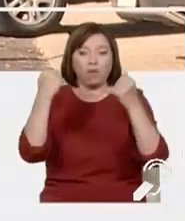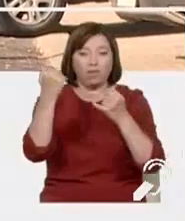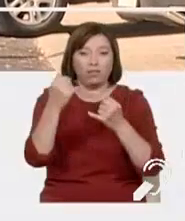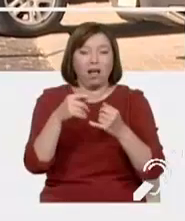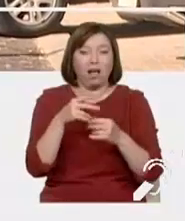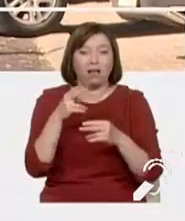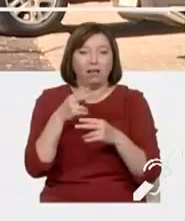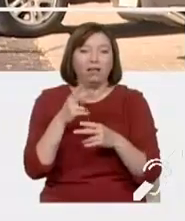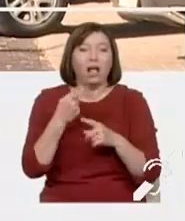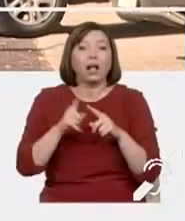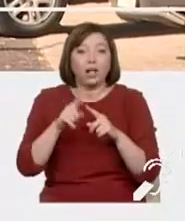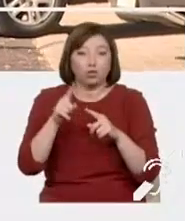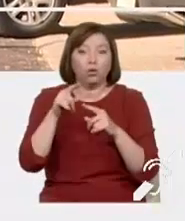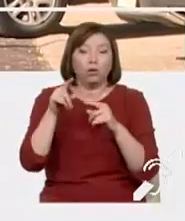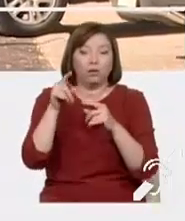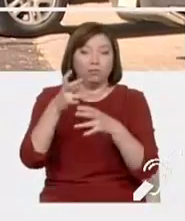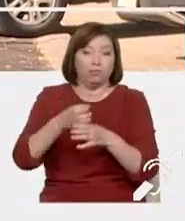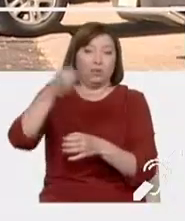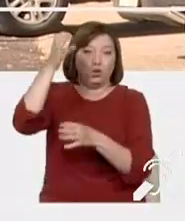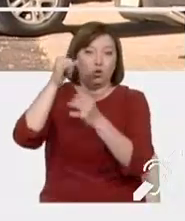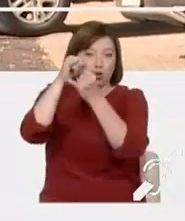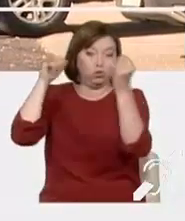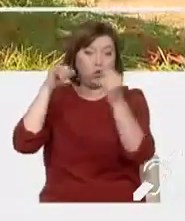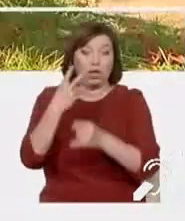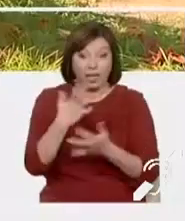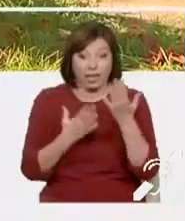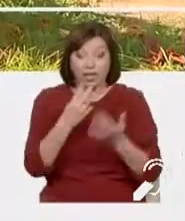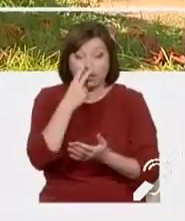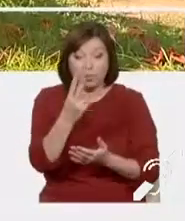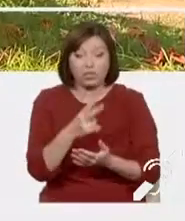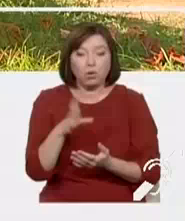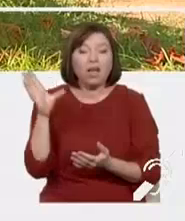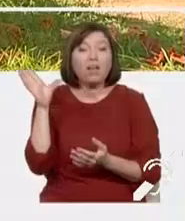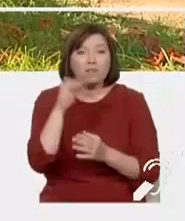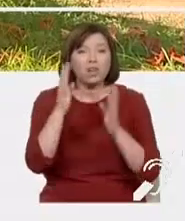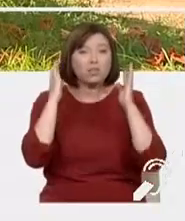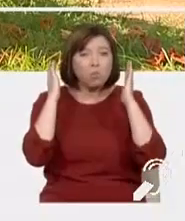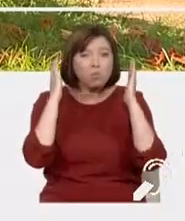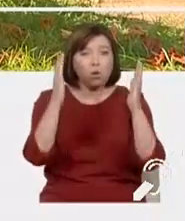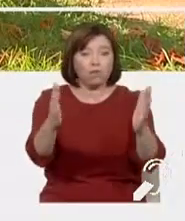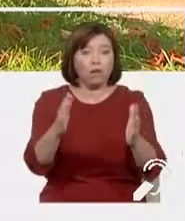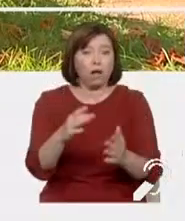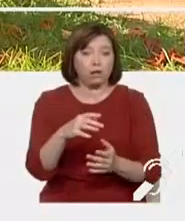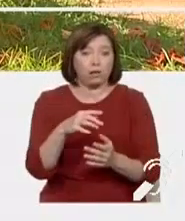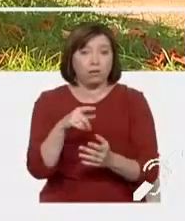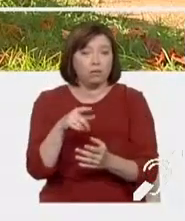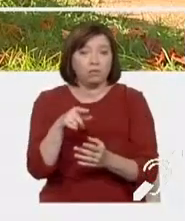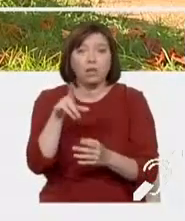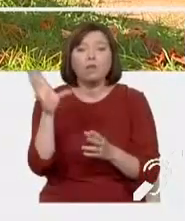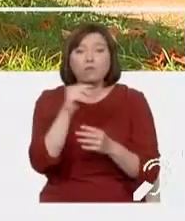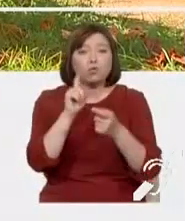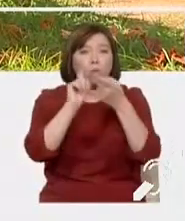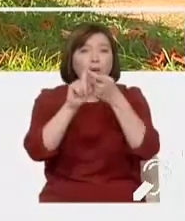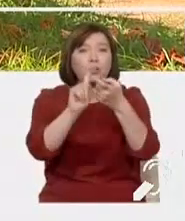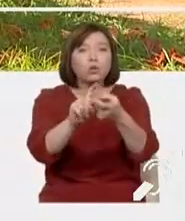care menține rețeaua de contact. Dacă o să observați, tot bulevardul este